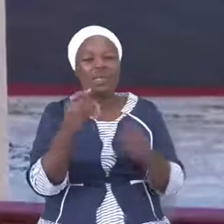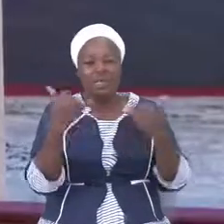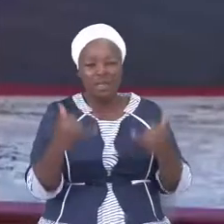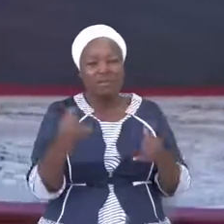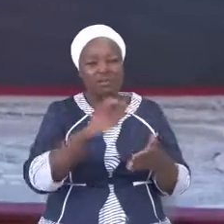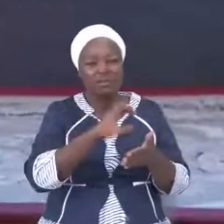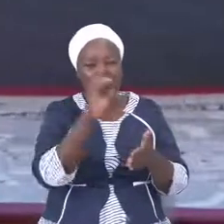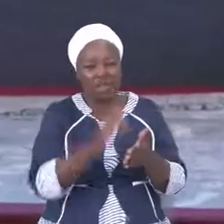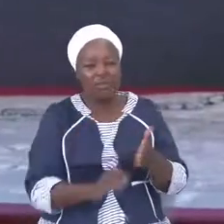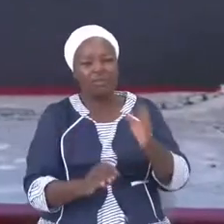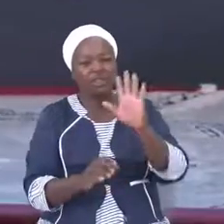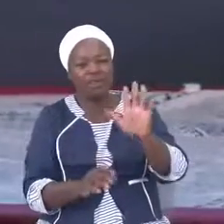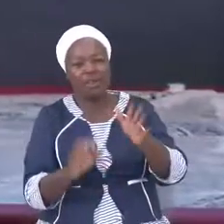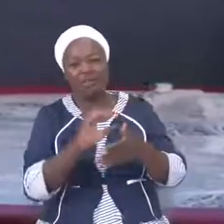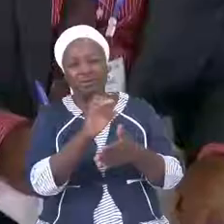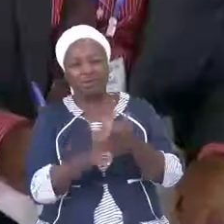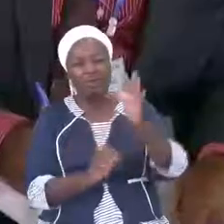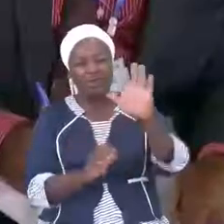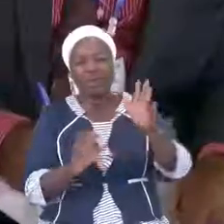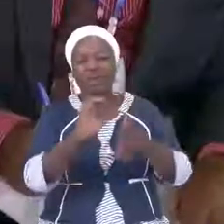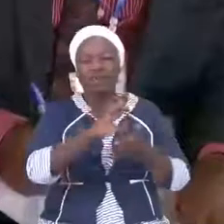être sauvés.